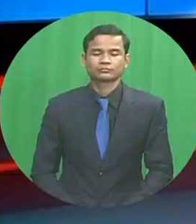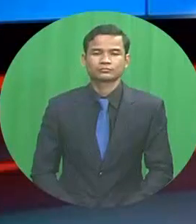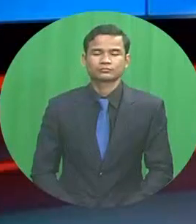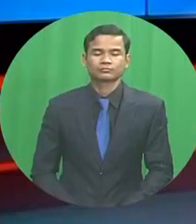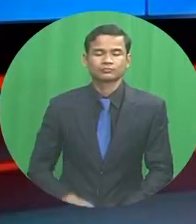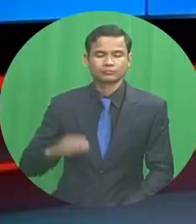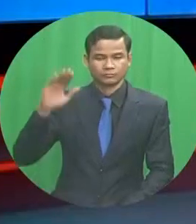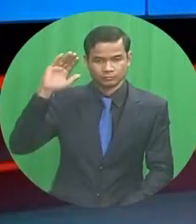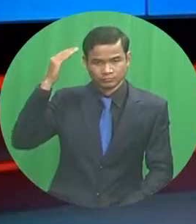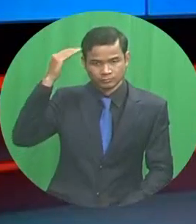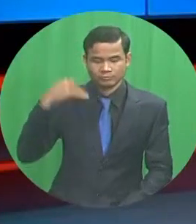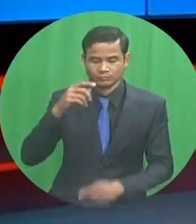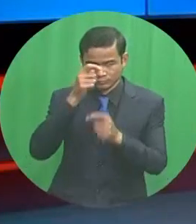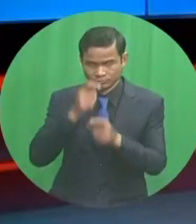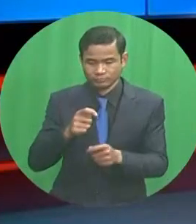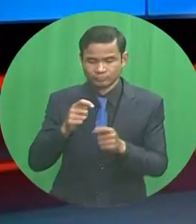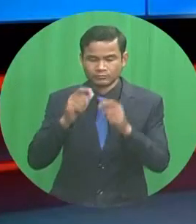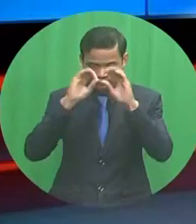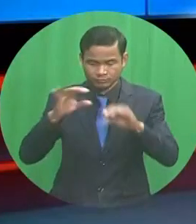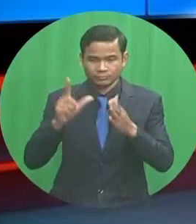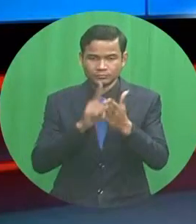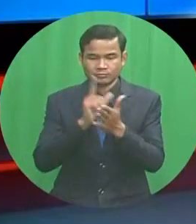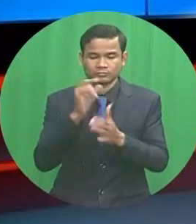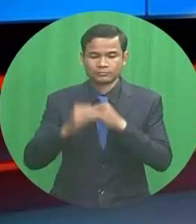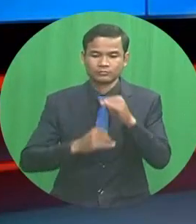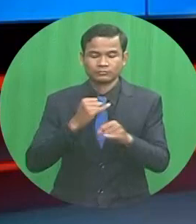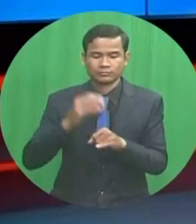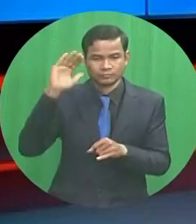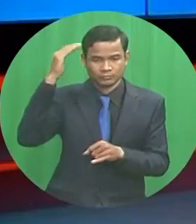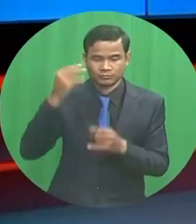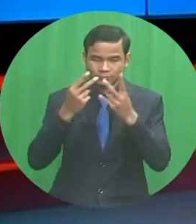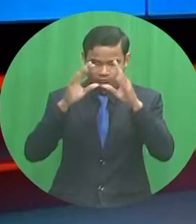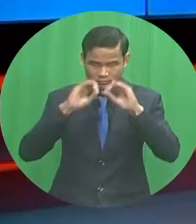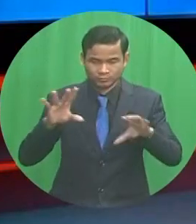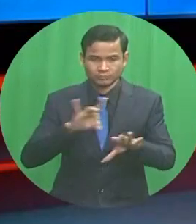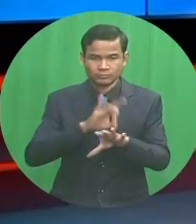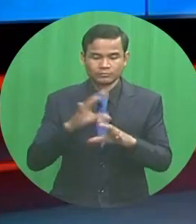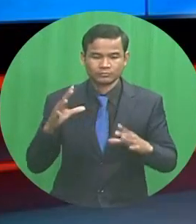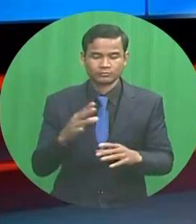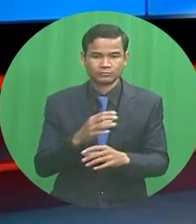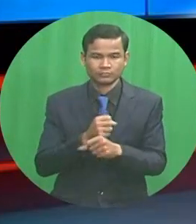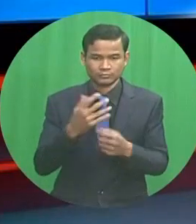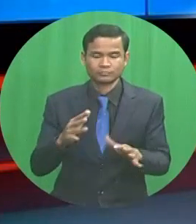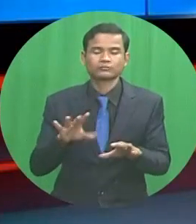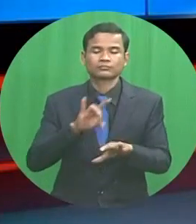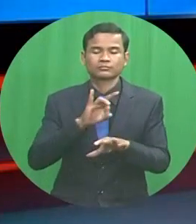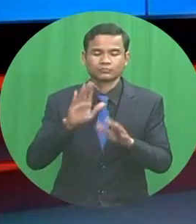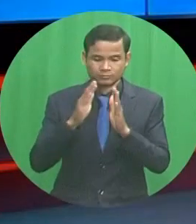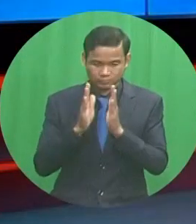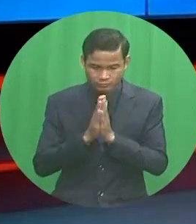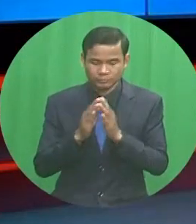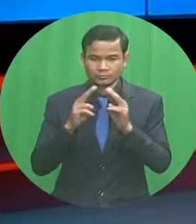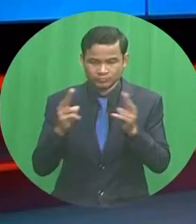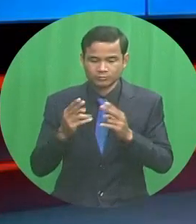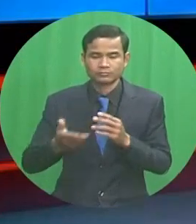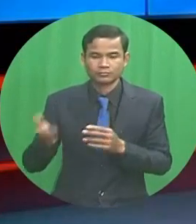ទូរទស្សនិកជនជាទីគោរពព័ត៌មានជាតិនិងអន្តរជាតិដែលទូរទស្សនិកជនបានតាមដានទេសនានៅពេលនេះសូមបញ្ចប់ត្រឹមតែប៉ុណ្ណេះសូមថ្លែងអំណរគុណយ៉ា